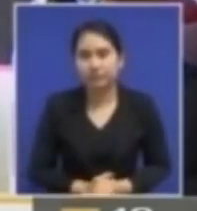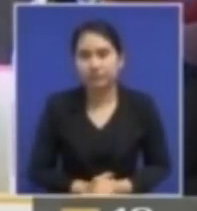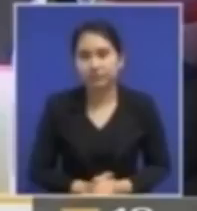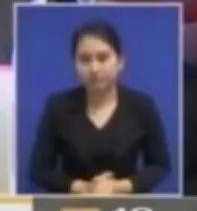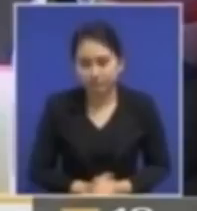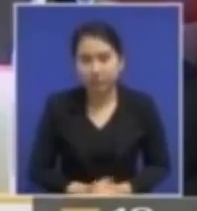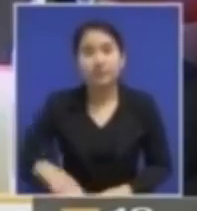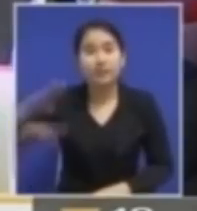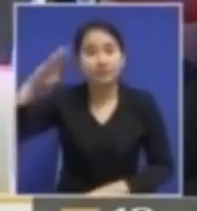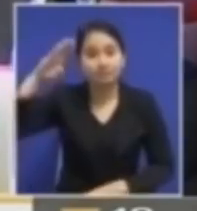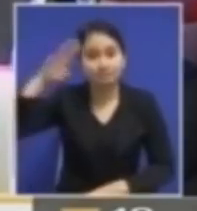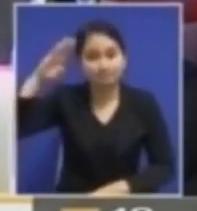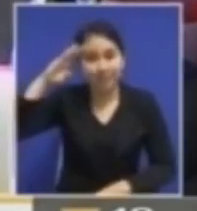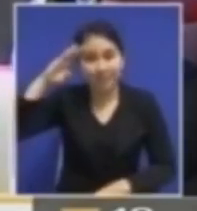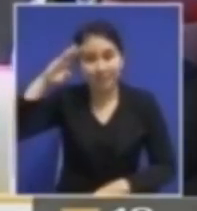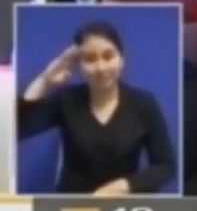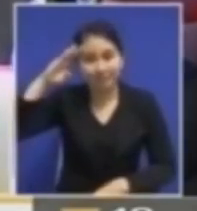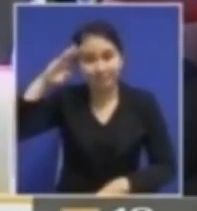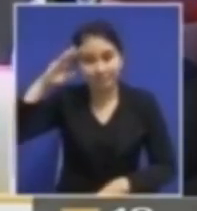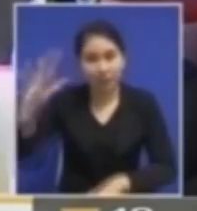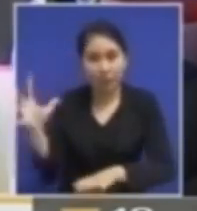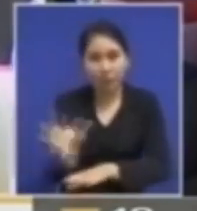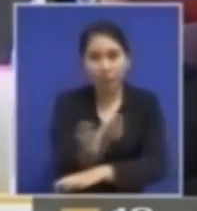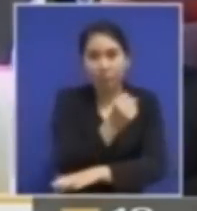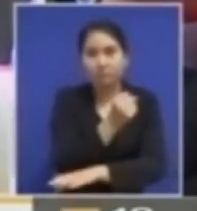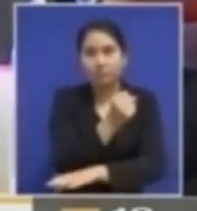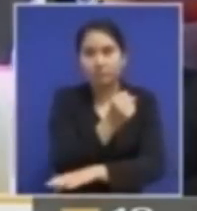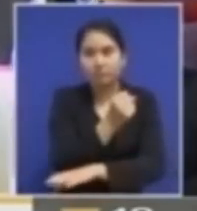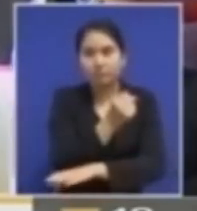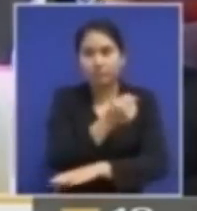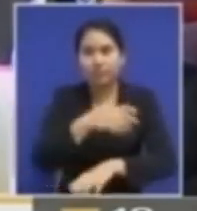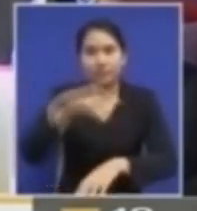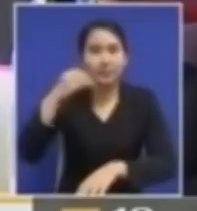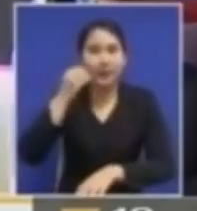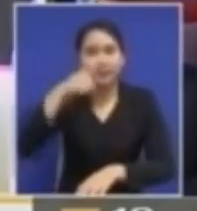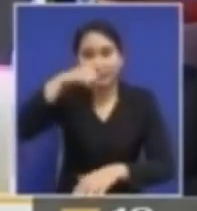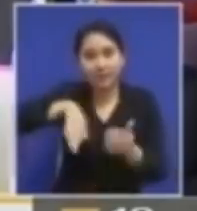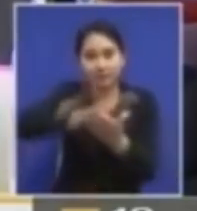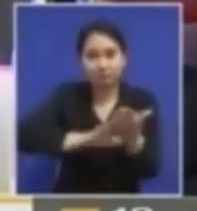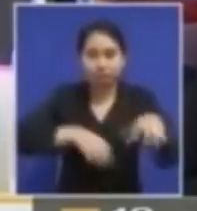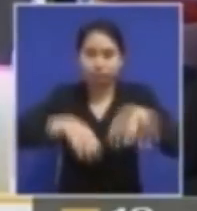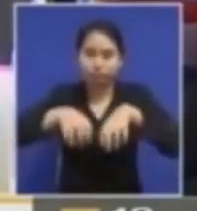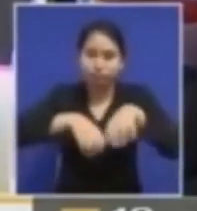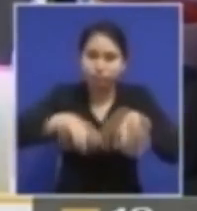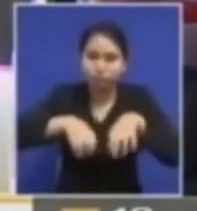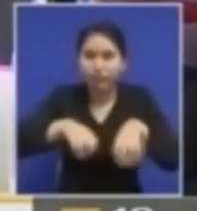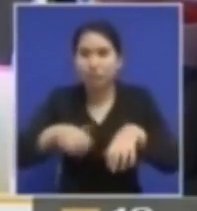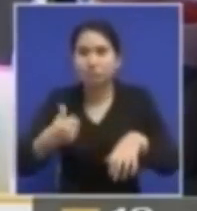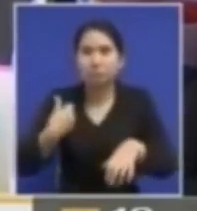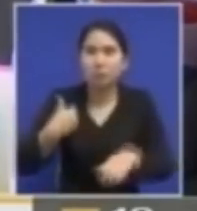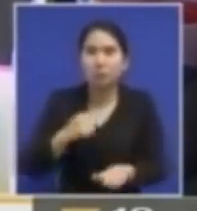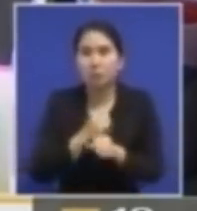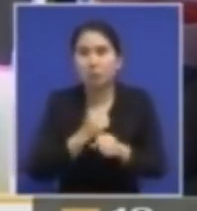ำนาจไปจากพี่น้องประชาชนเข้ามาปกครองบริหารบ้านเมืองทำเรื่องทำราวต่างๆไว้พร้อม